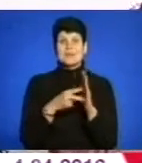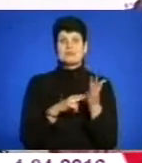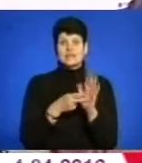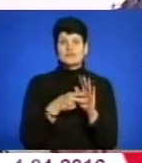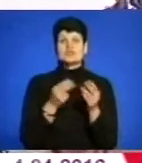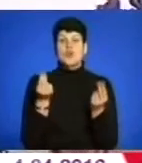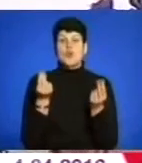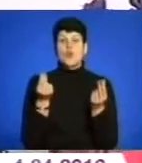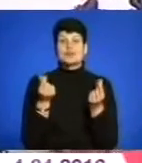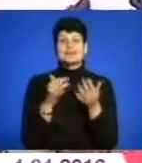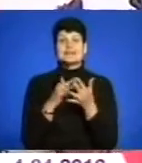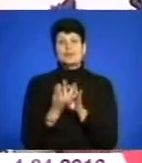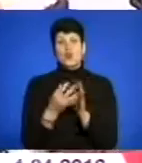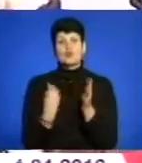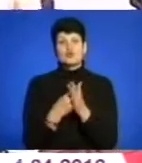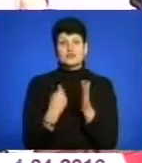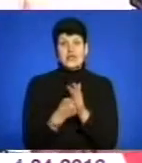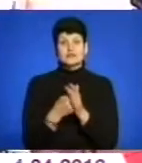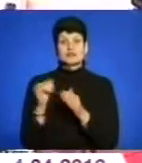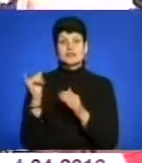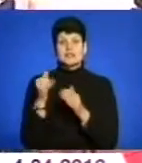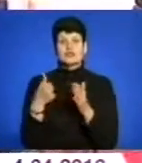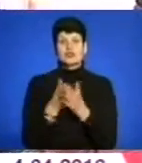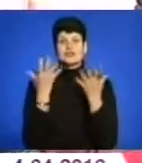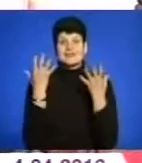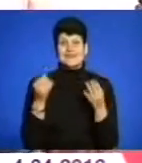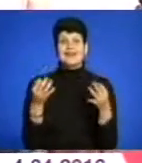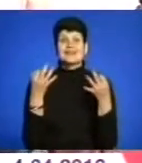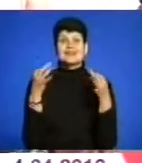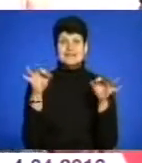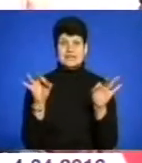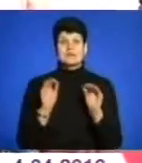кошти сільського бюджету, але я думаю, до Дня Незалежності ми їх встановимо.